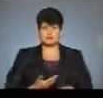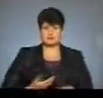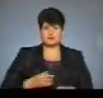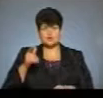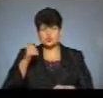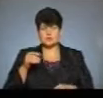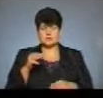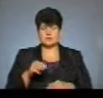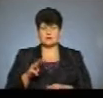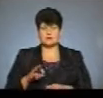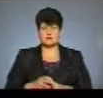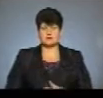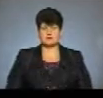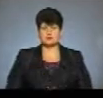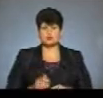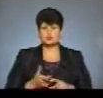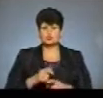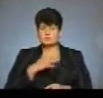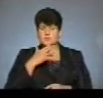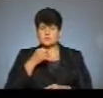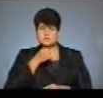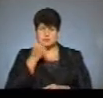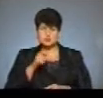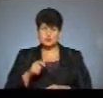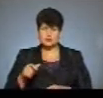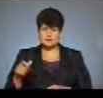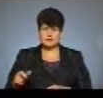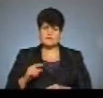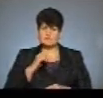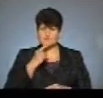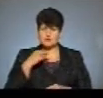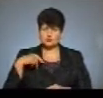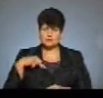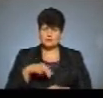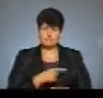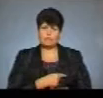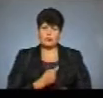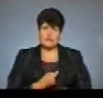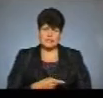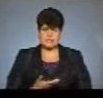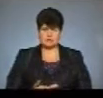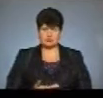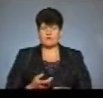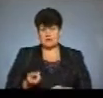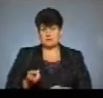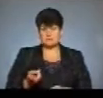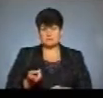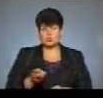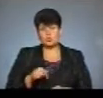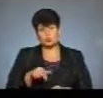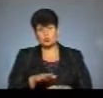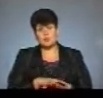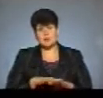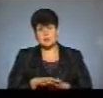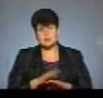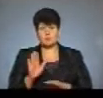Чорткова Тетяні Москвіній. Дуже багато старших людей. Їм важко йти в поліклініку. І от вони йдуть чи на базар, чи